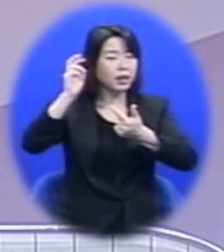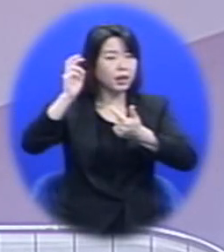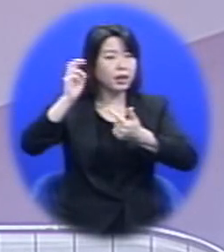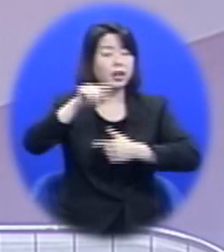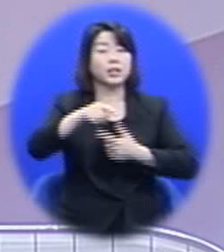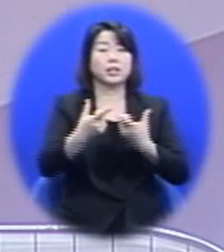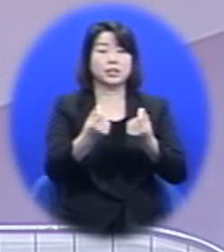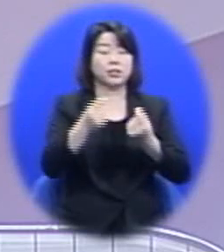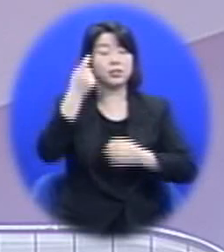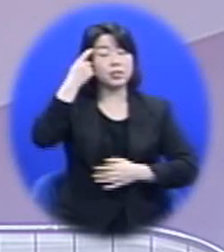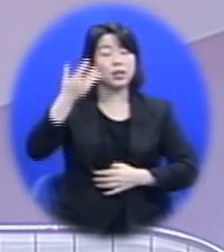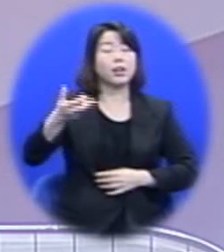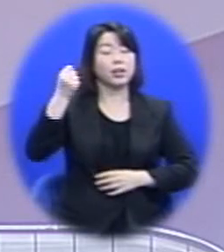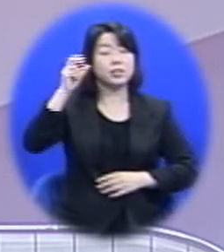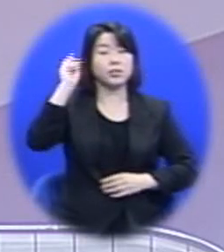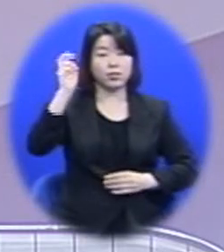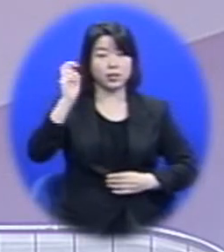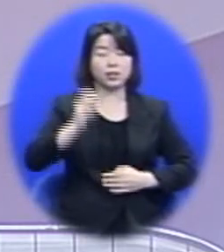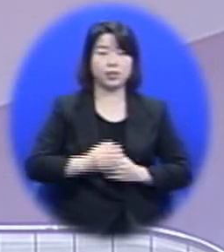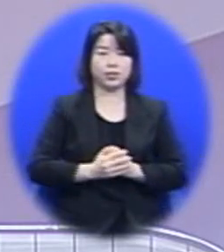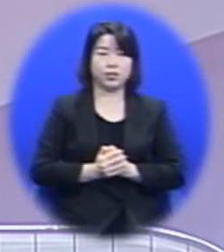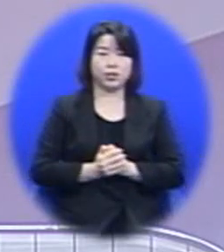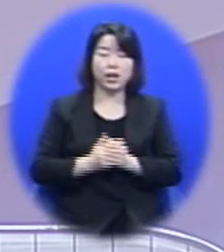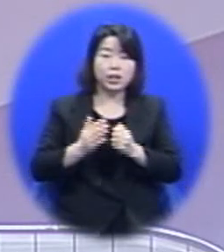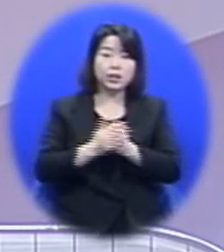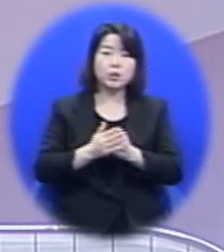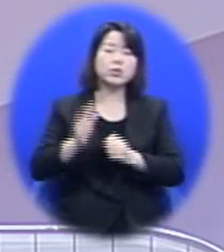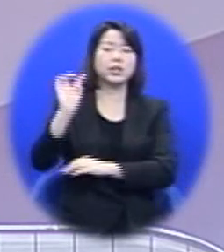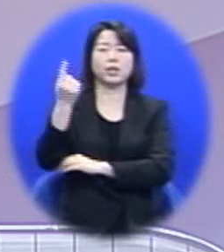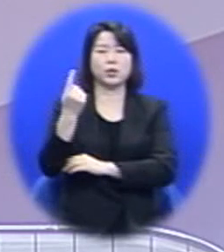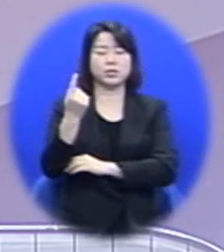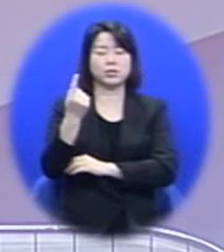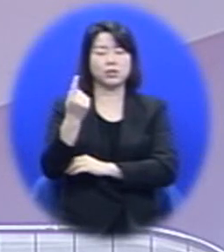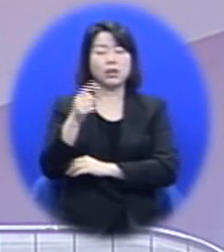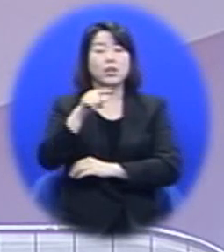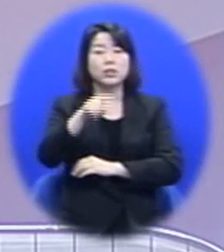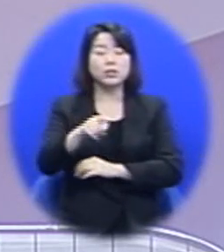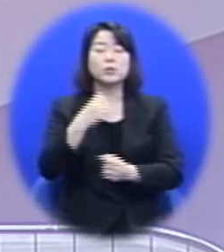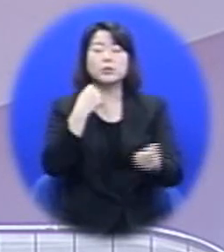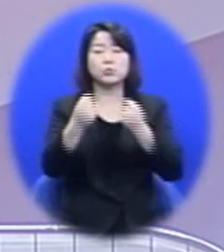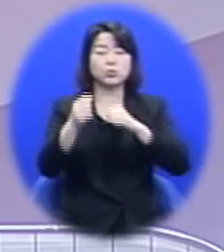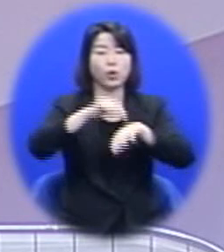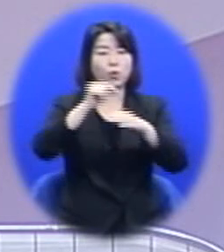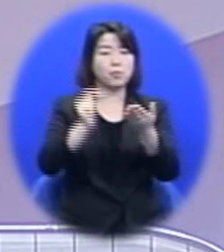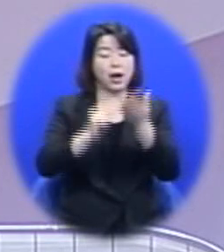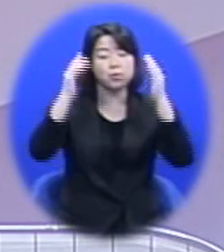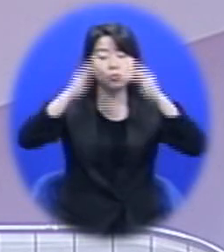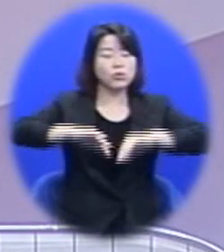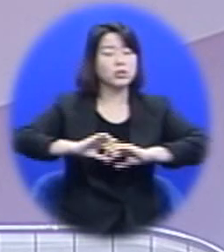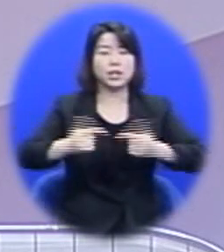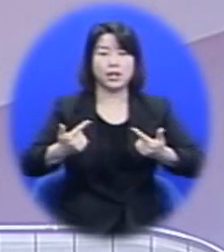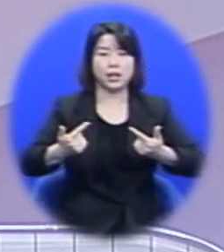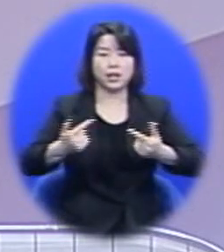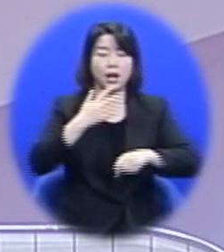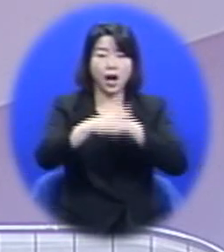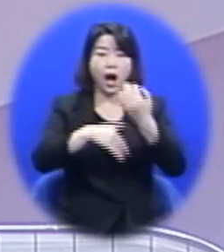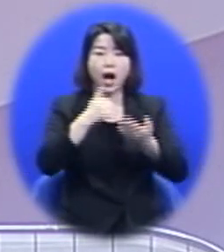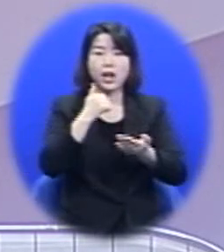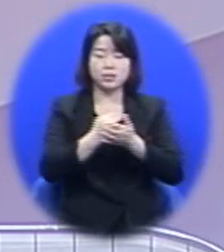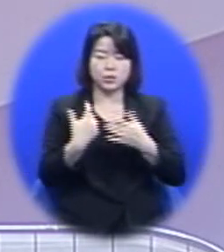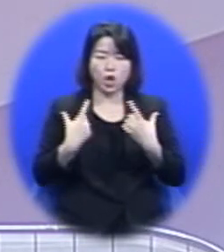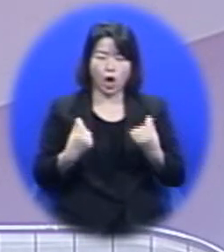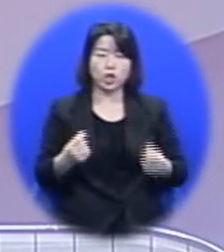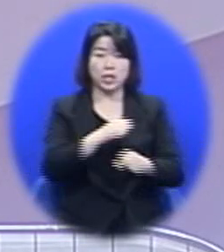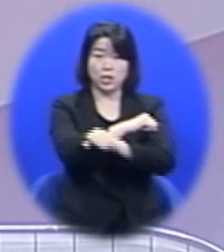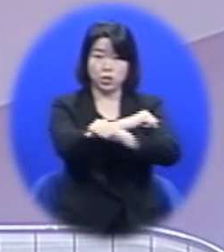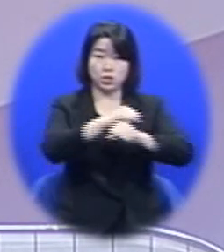그렇게 생각이 들었던 것 같아요. 그래도 다윗은 마음이 무너지지 않았습니다. 하나님은 여전히 용서와